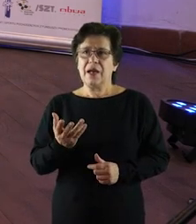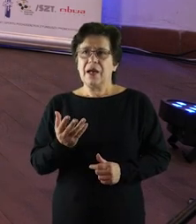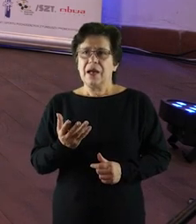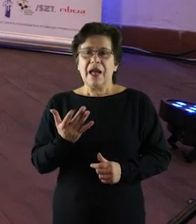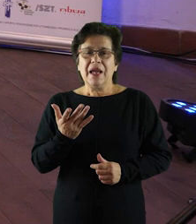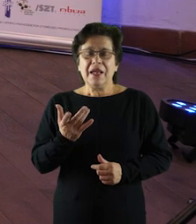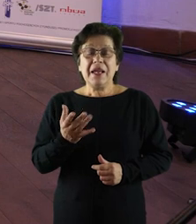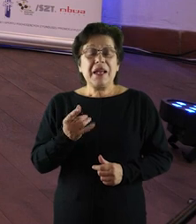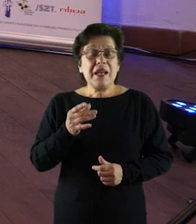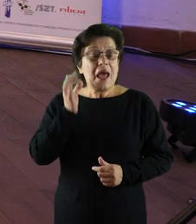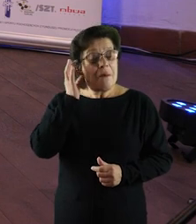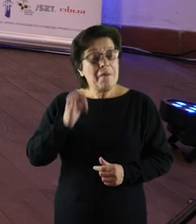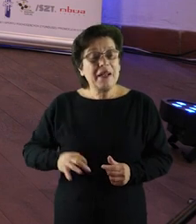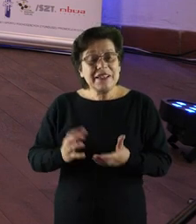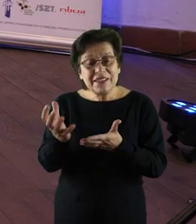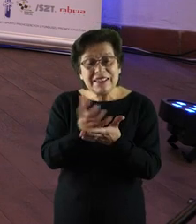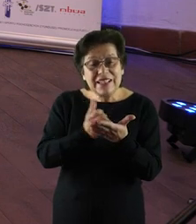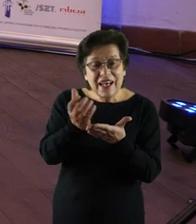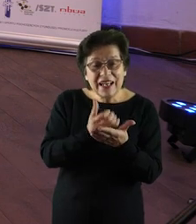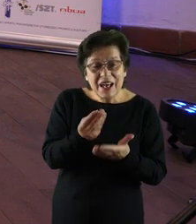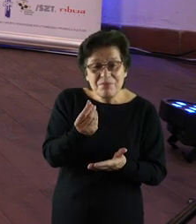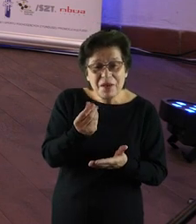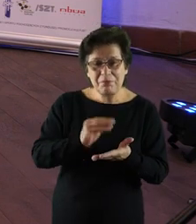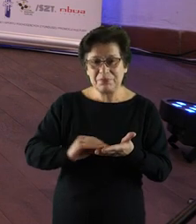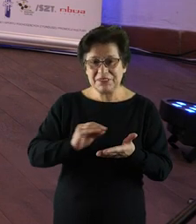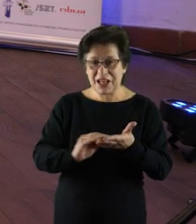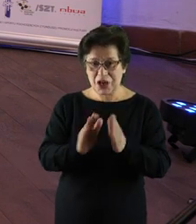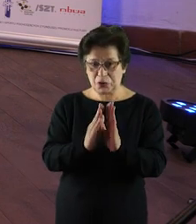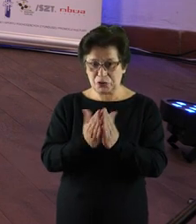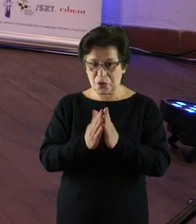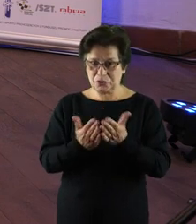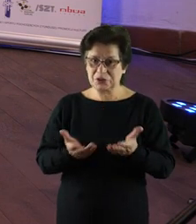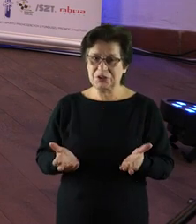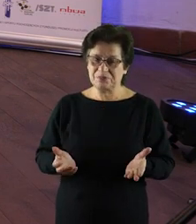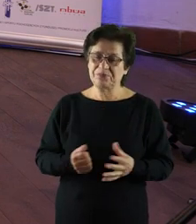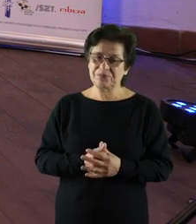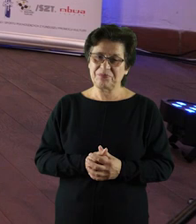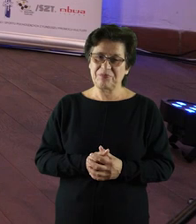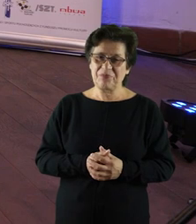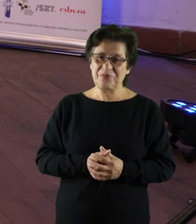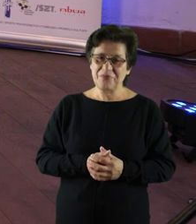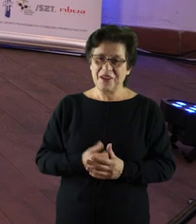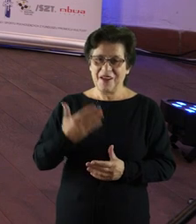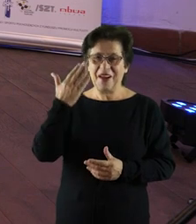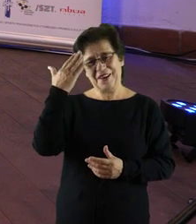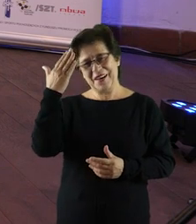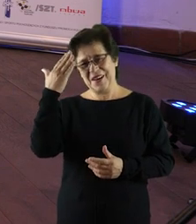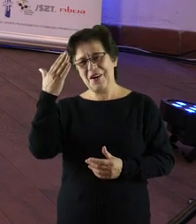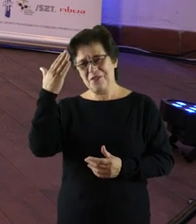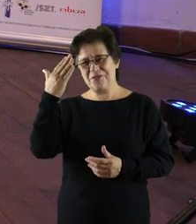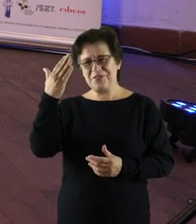zarabia za napisanie książki? Nikodem, witam w